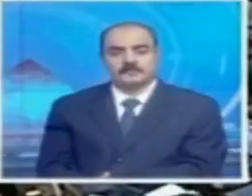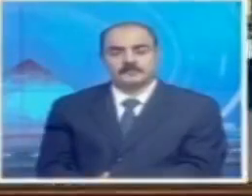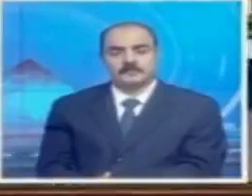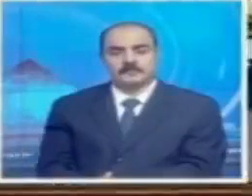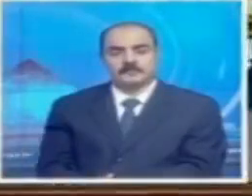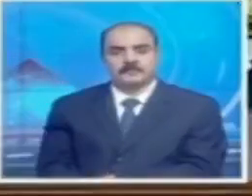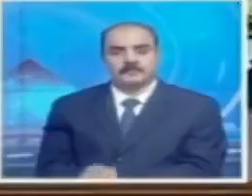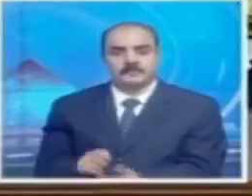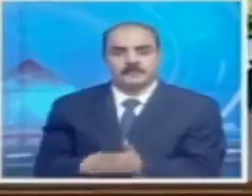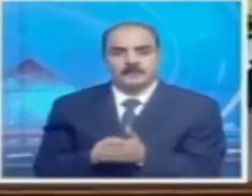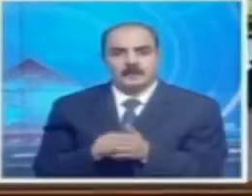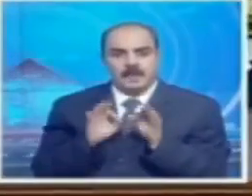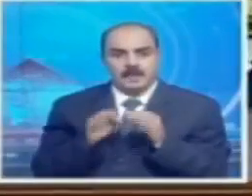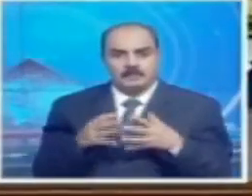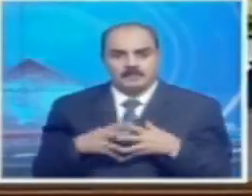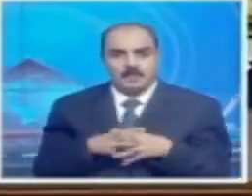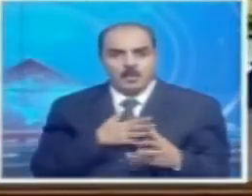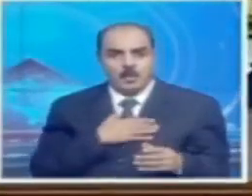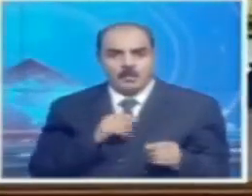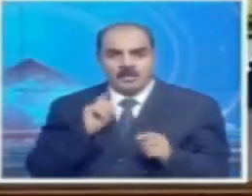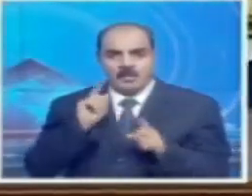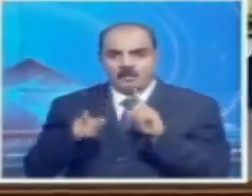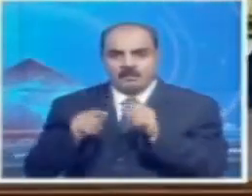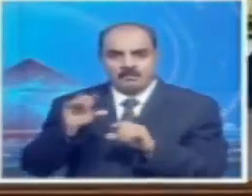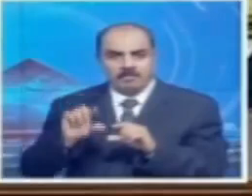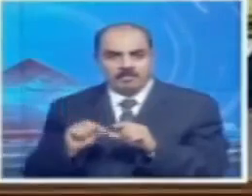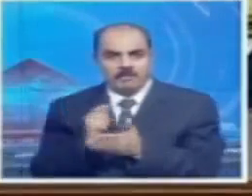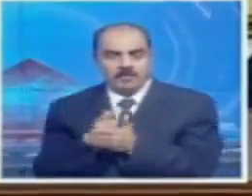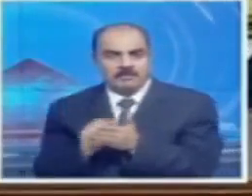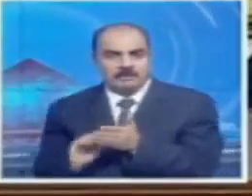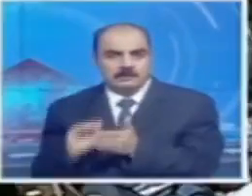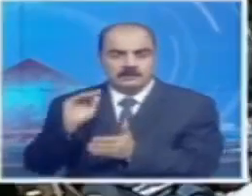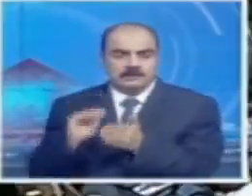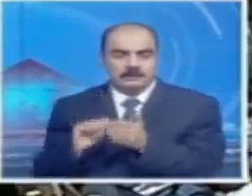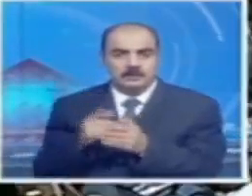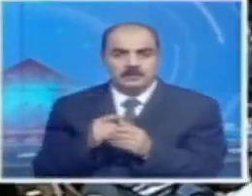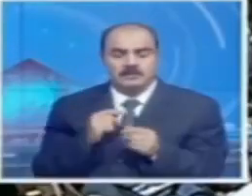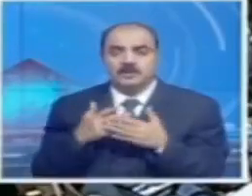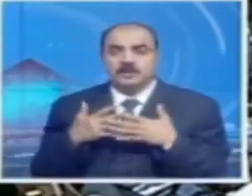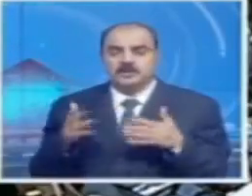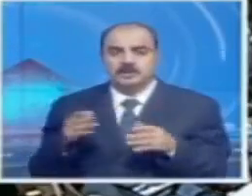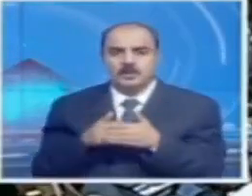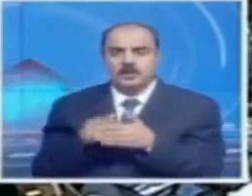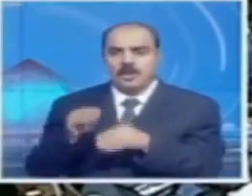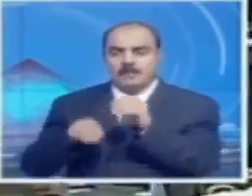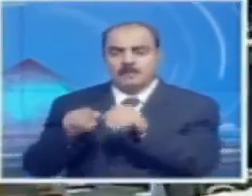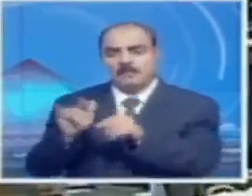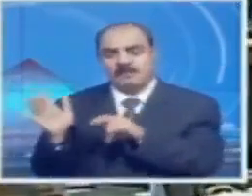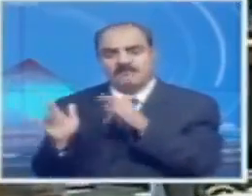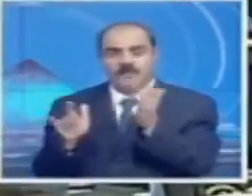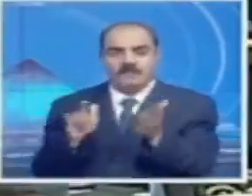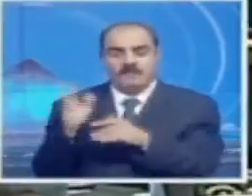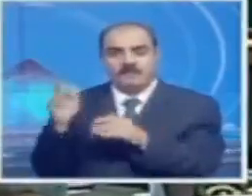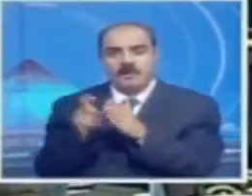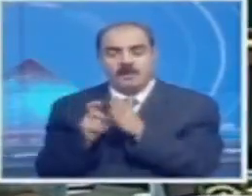اتخاذ الإجراءات اللازمة لحوكمة تطبيق الحد الأقصى للأجور بعدما تبين خروج العديد من الجهات التابعة للدولة من عباءة